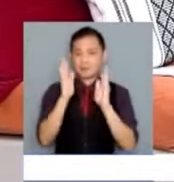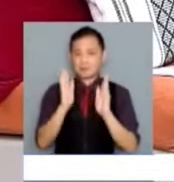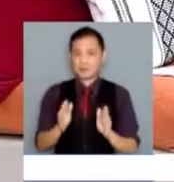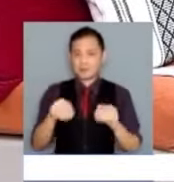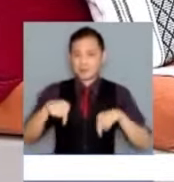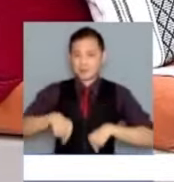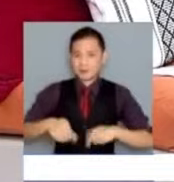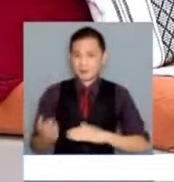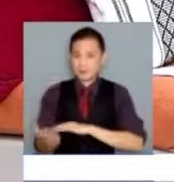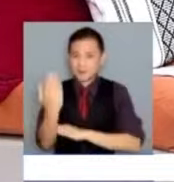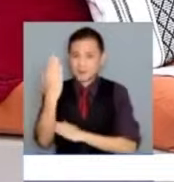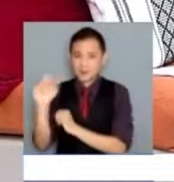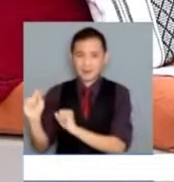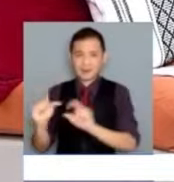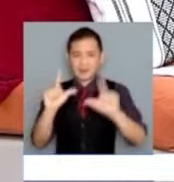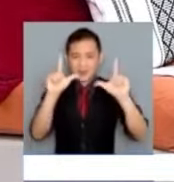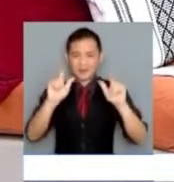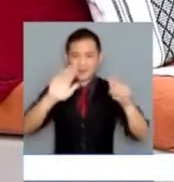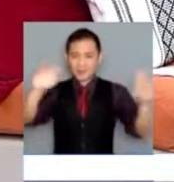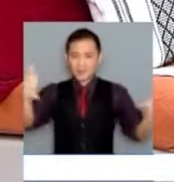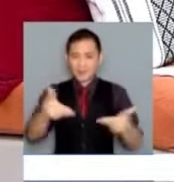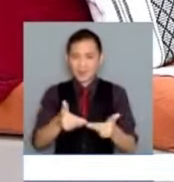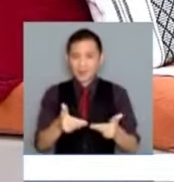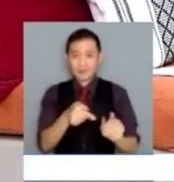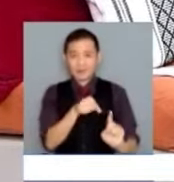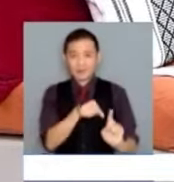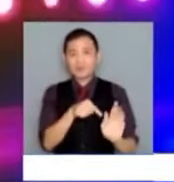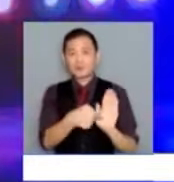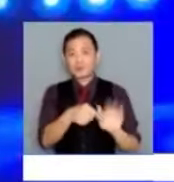Unang Hinit. Let's all welcome It's Showtime host,